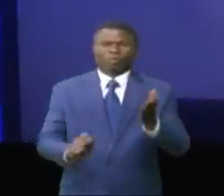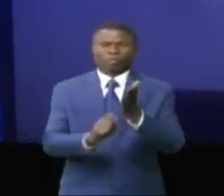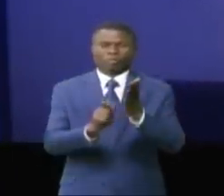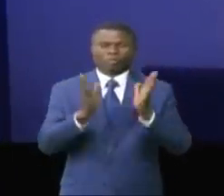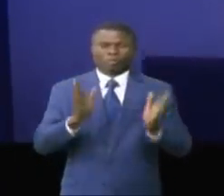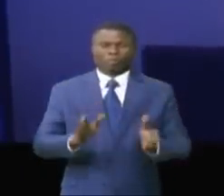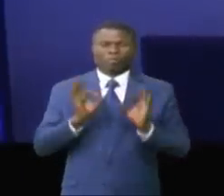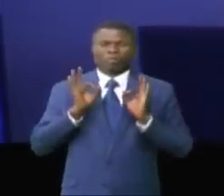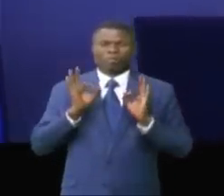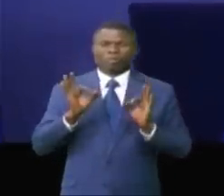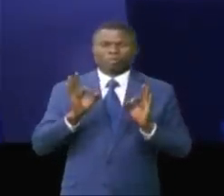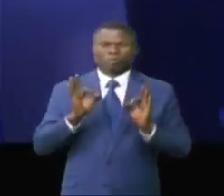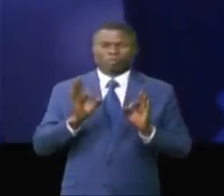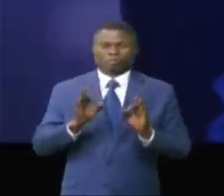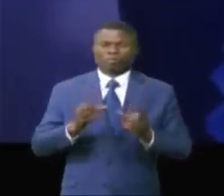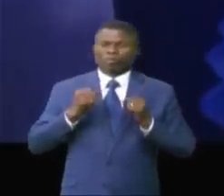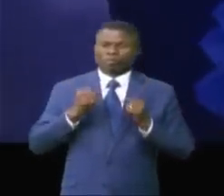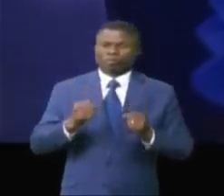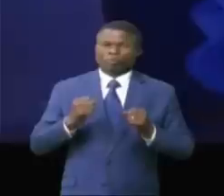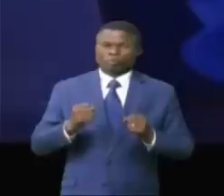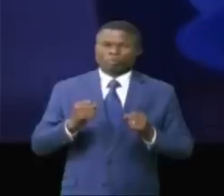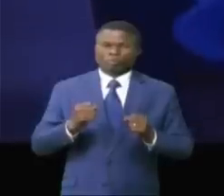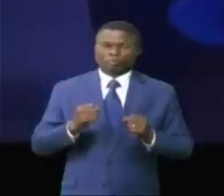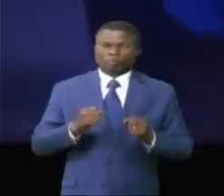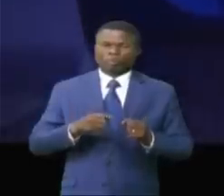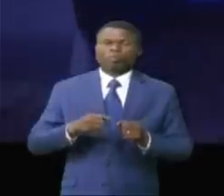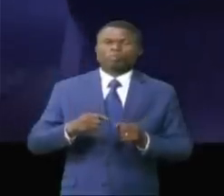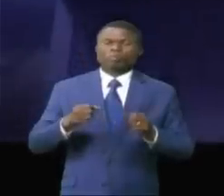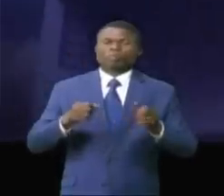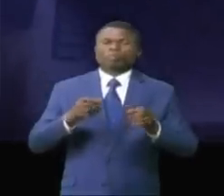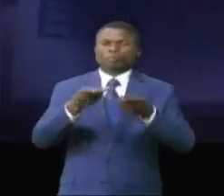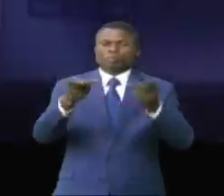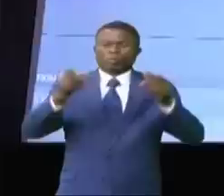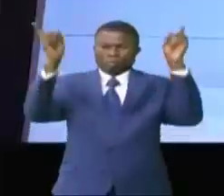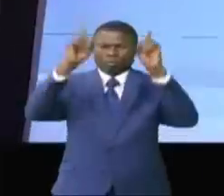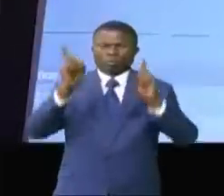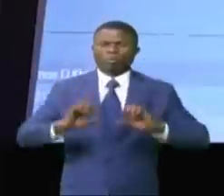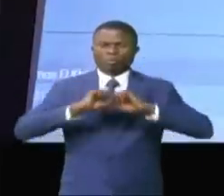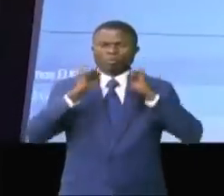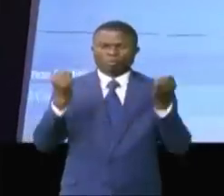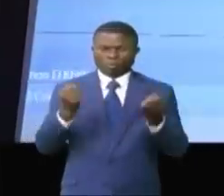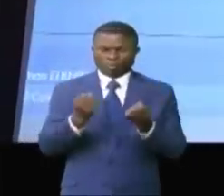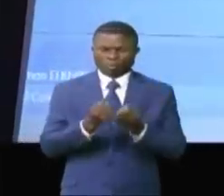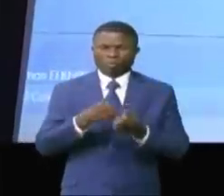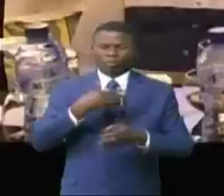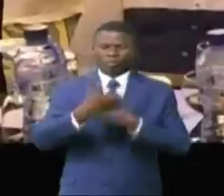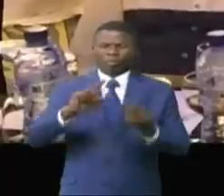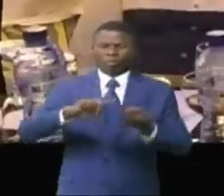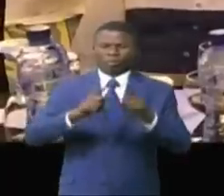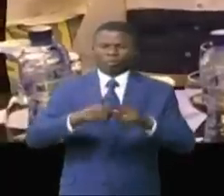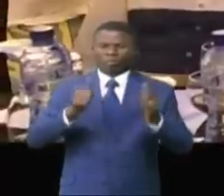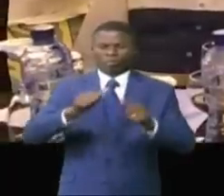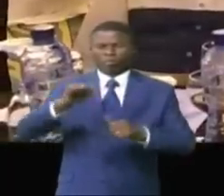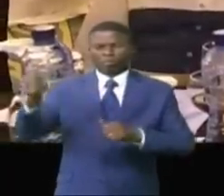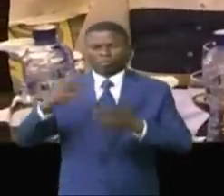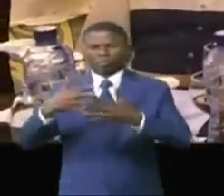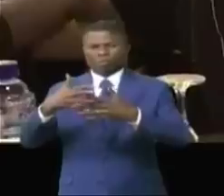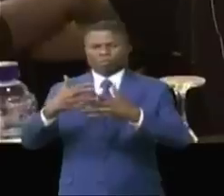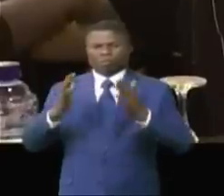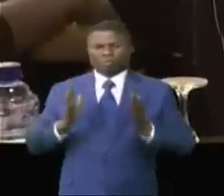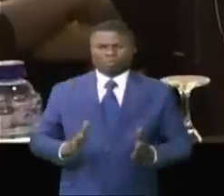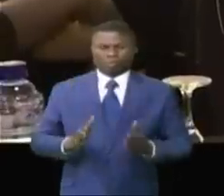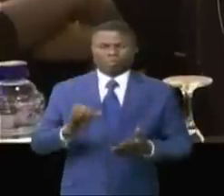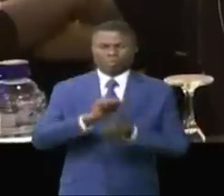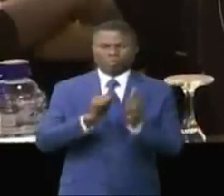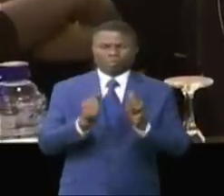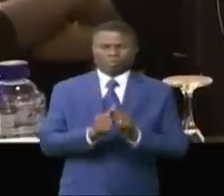technologiques innovantes et performantes au marché africain. La société entretient des relations avec d'autres partenaires du